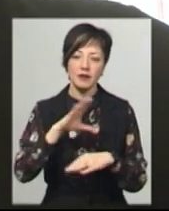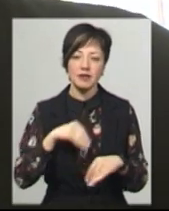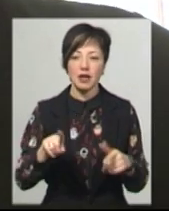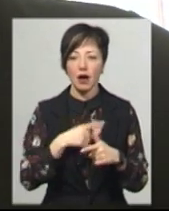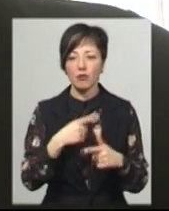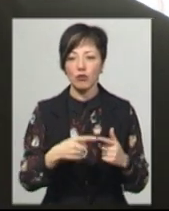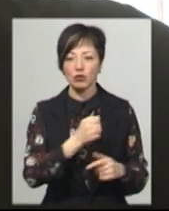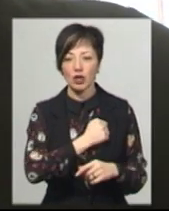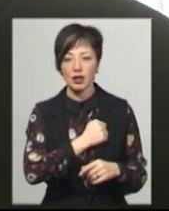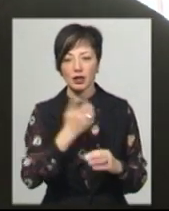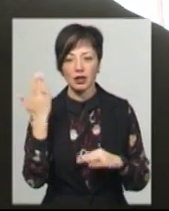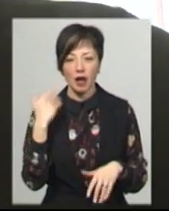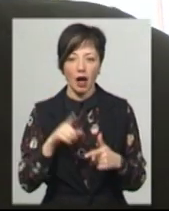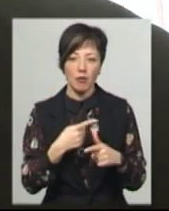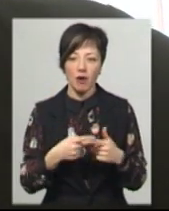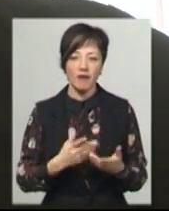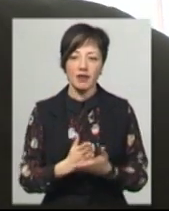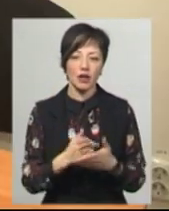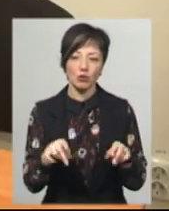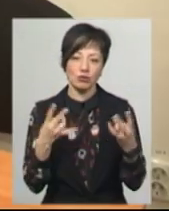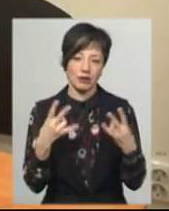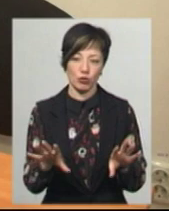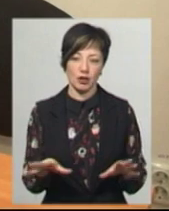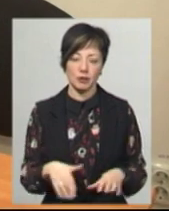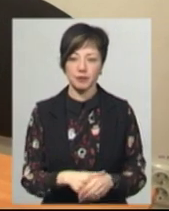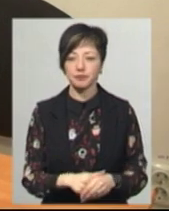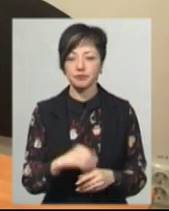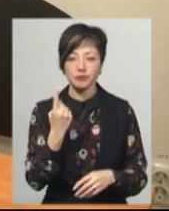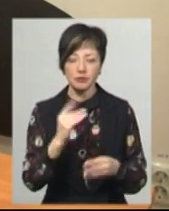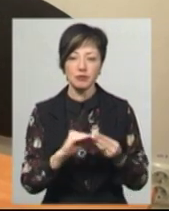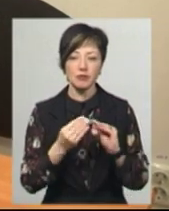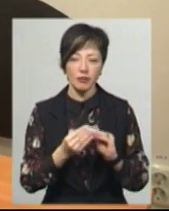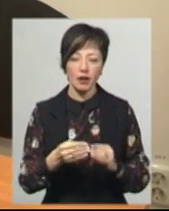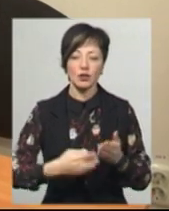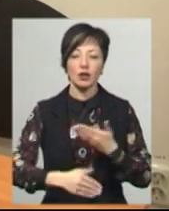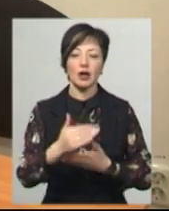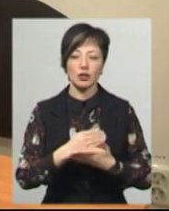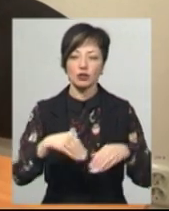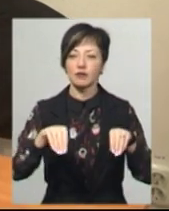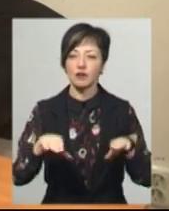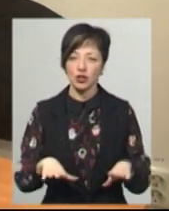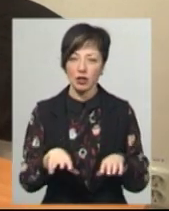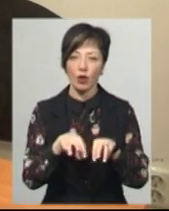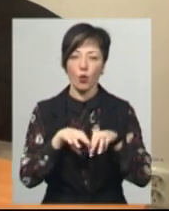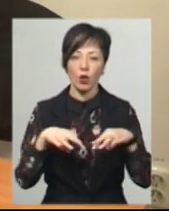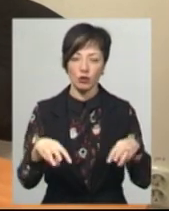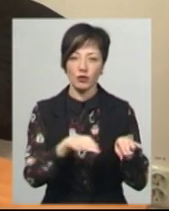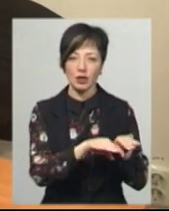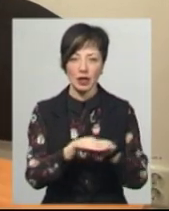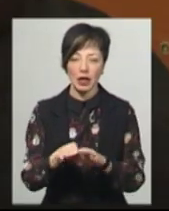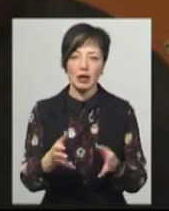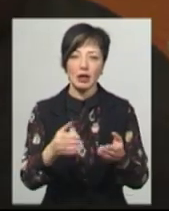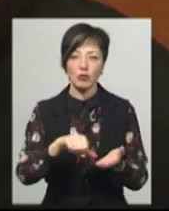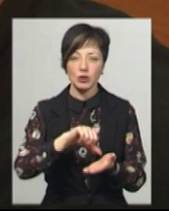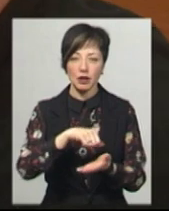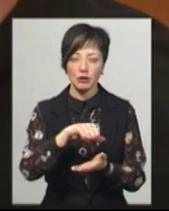або жаліли раніше, або щось. Ветерану то не потрібно. Одна із проблем, яку нарешті розв'язали на урядовому рівні – набуття офіційного статусу учасника